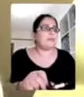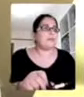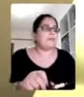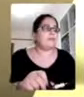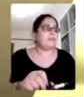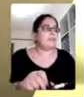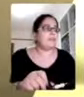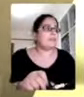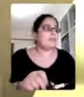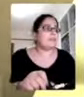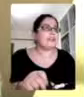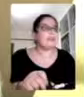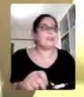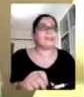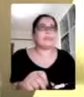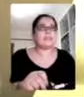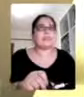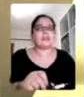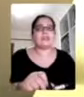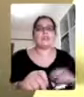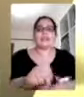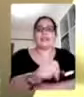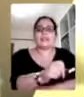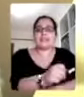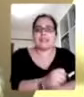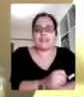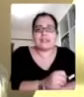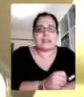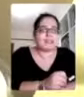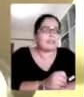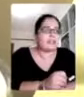Valla bu FaceTime